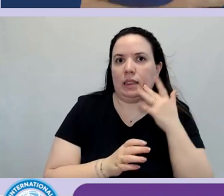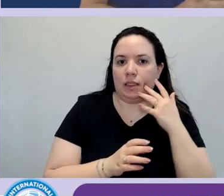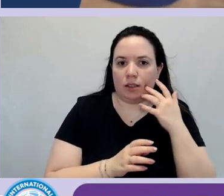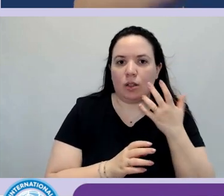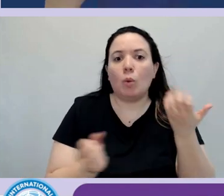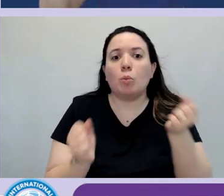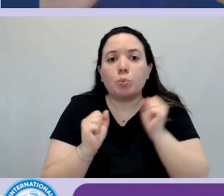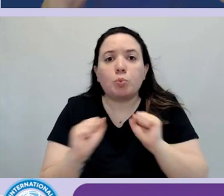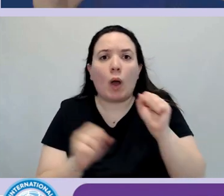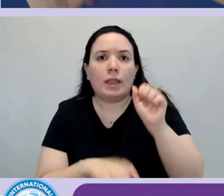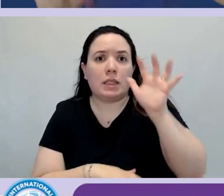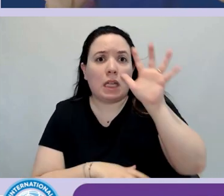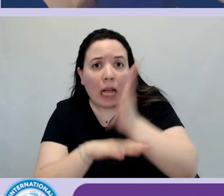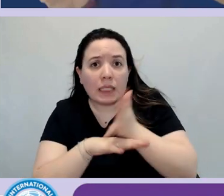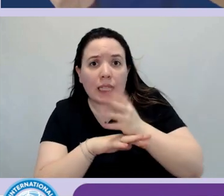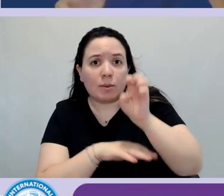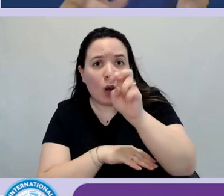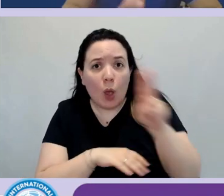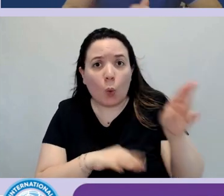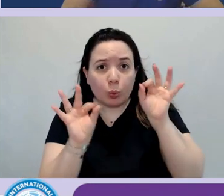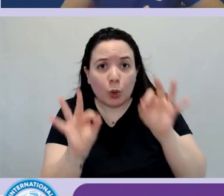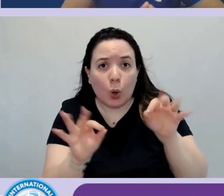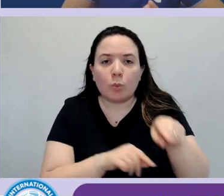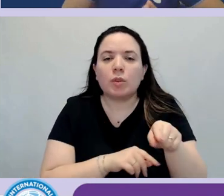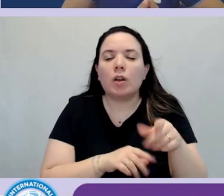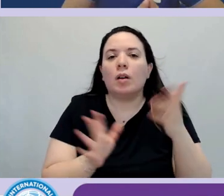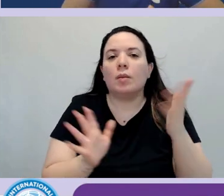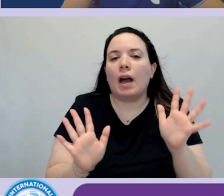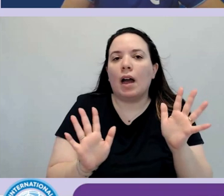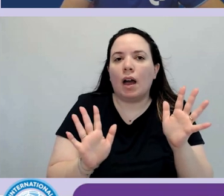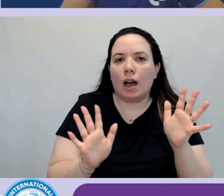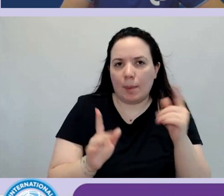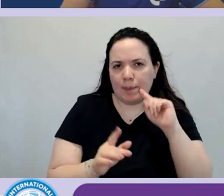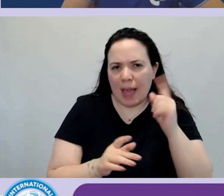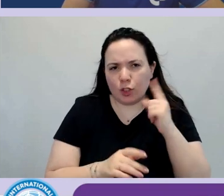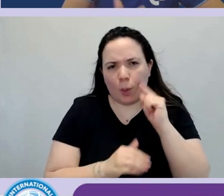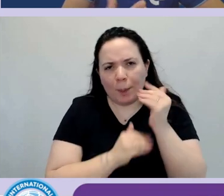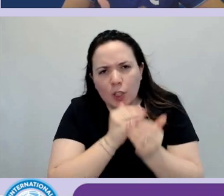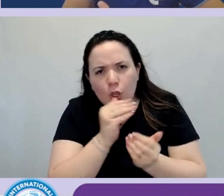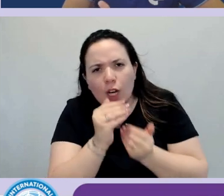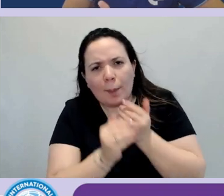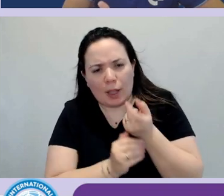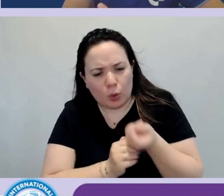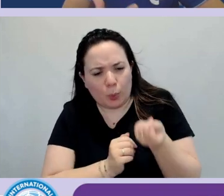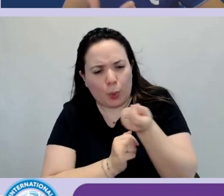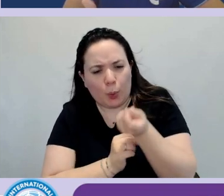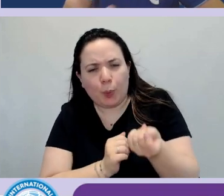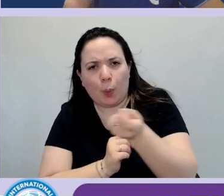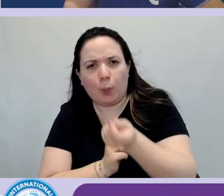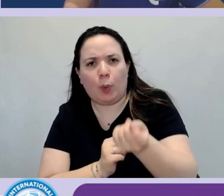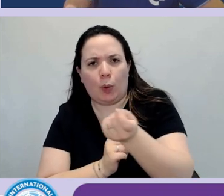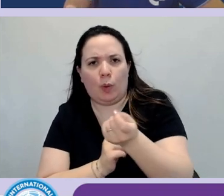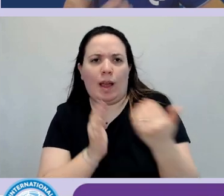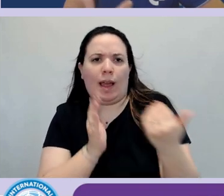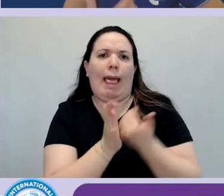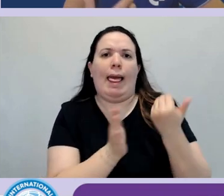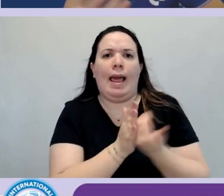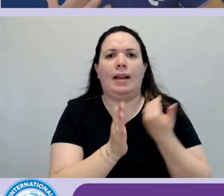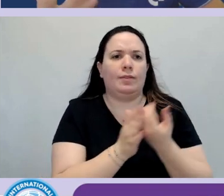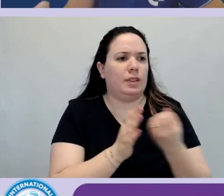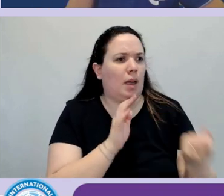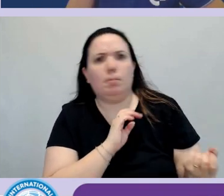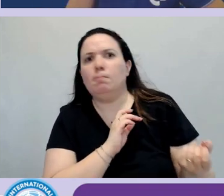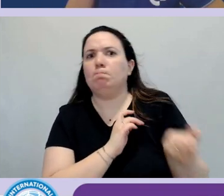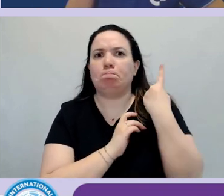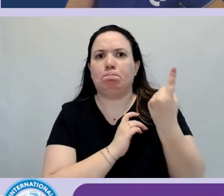anche assessu a livello europeo ma e potenzialmente il concetto è dovete dimostrare che